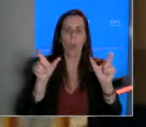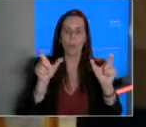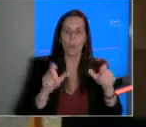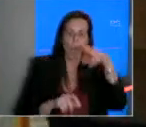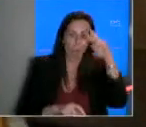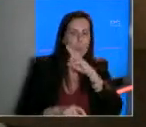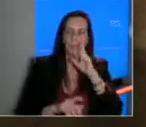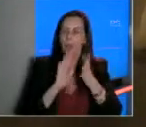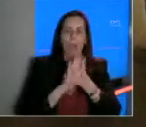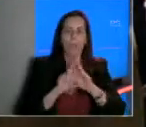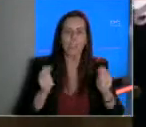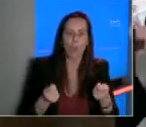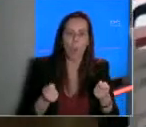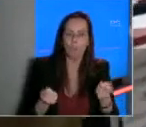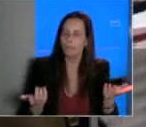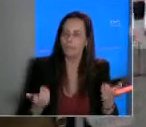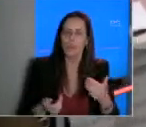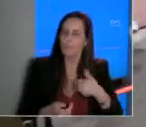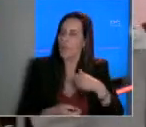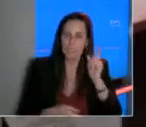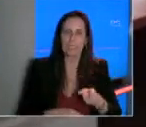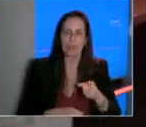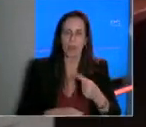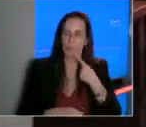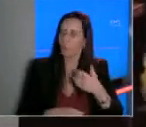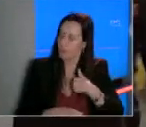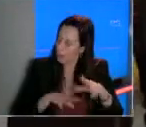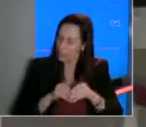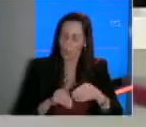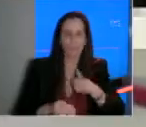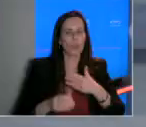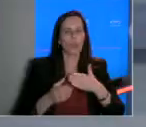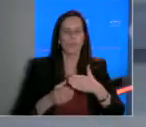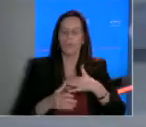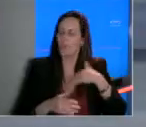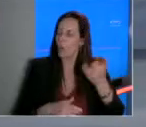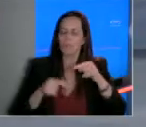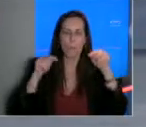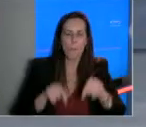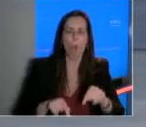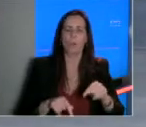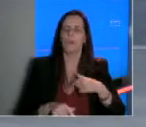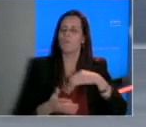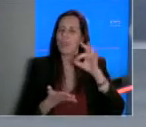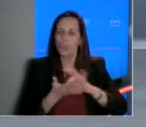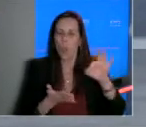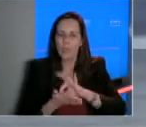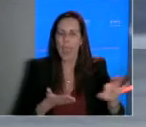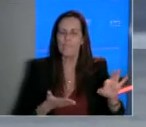אבא ואמא סגרו את הבית, ואני צריך לומר להם שאני איתם, ואנחנו לא עוזבים, ואני כל הזמן פה, ואני כותב